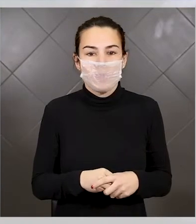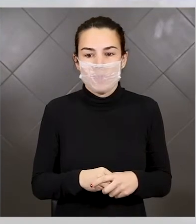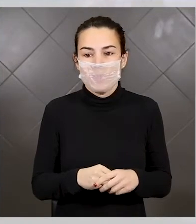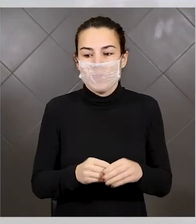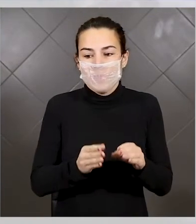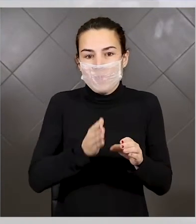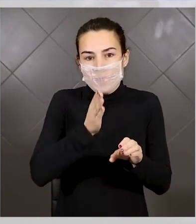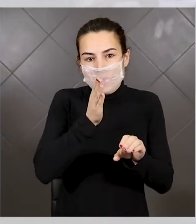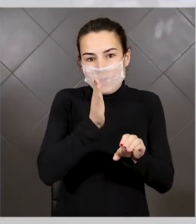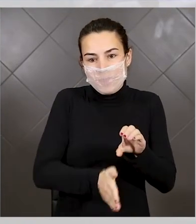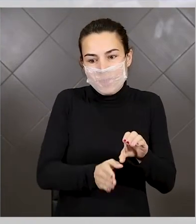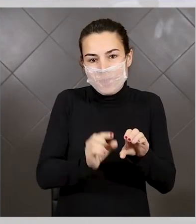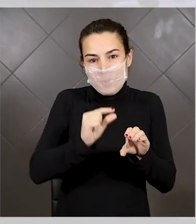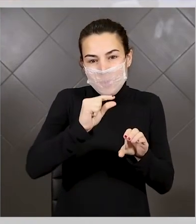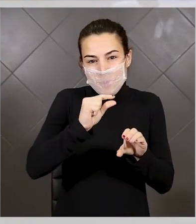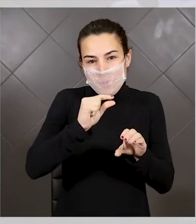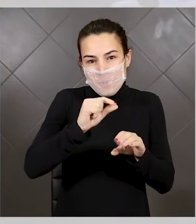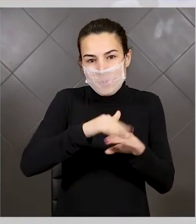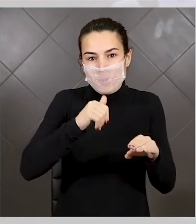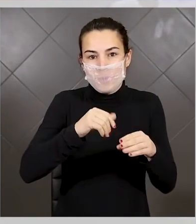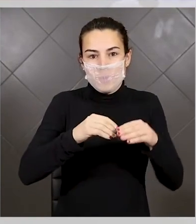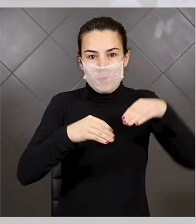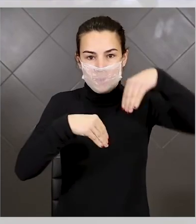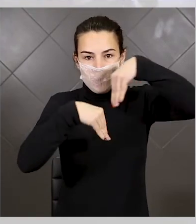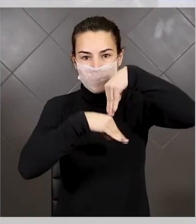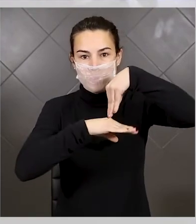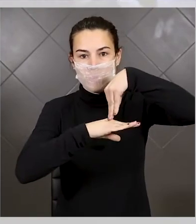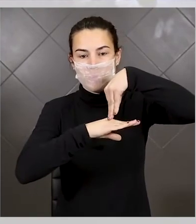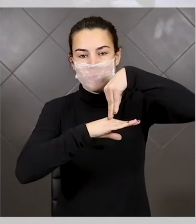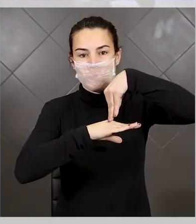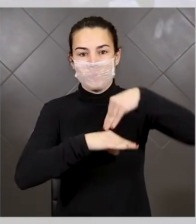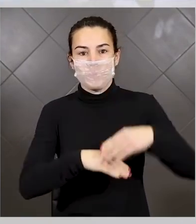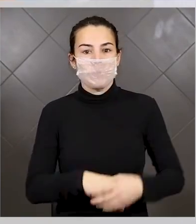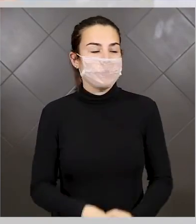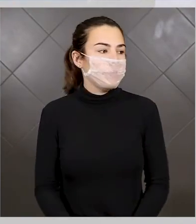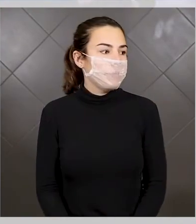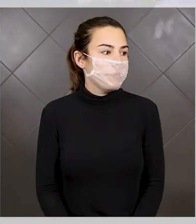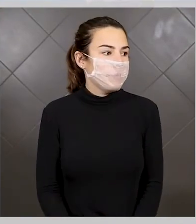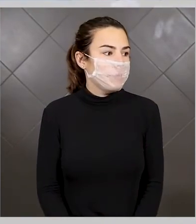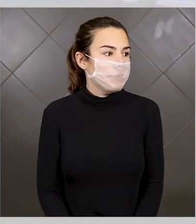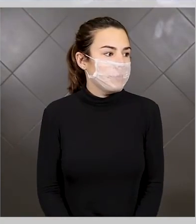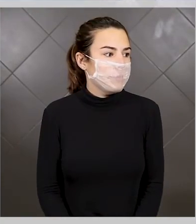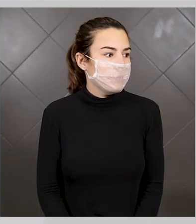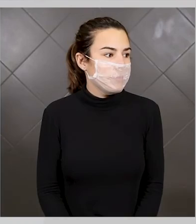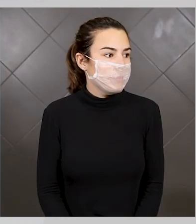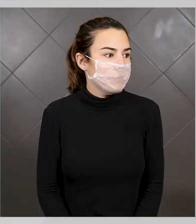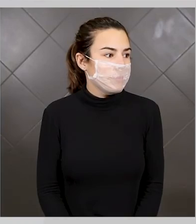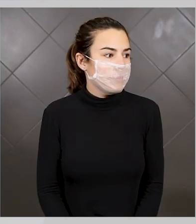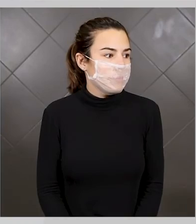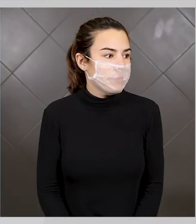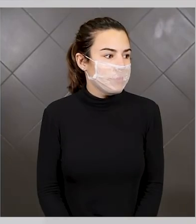perquè s'aguanti dret i així li donem volum a la vitrina. I en Joan els anirà tallant. Mira, Joan.